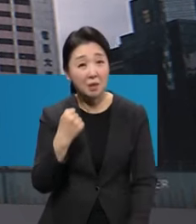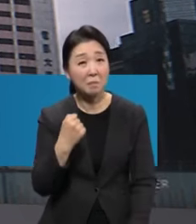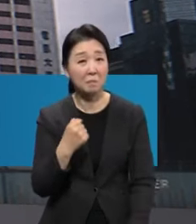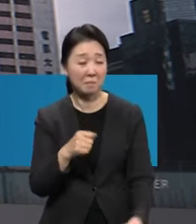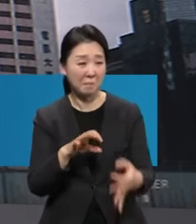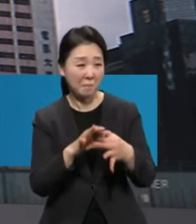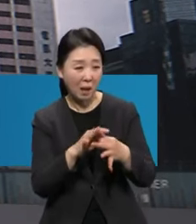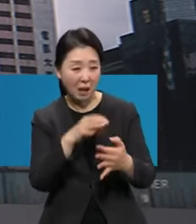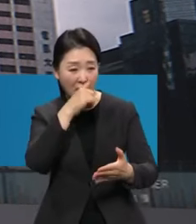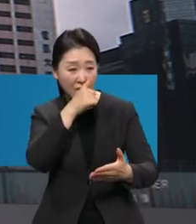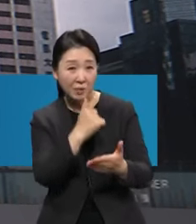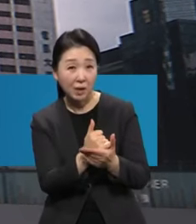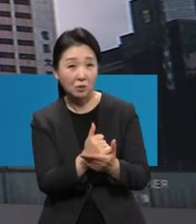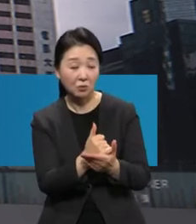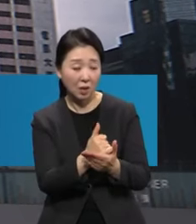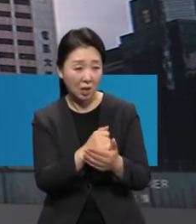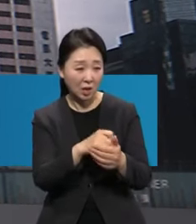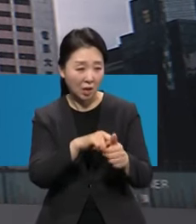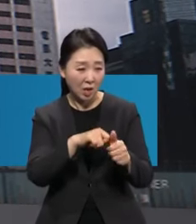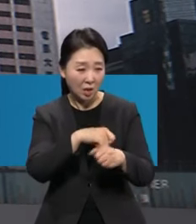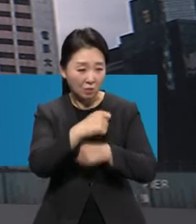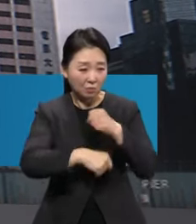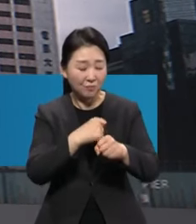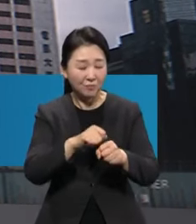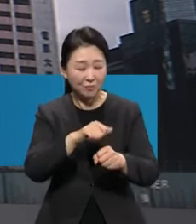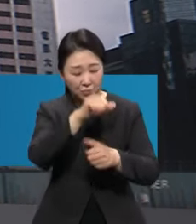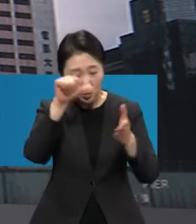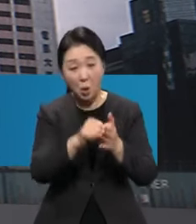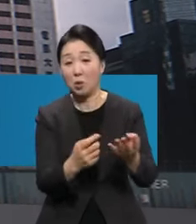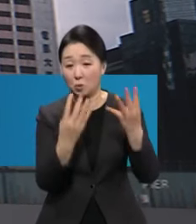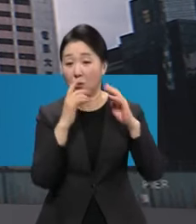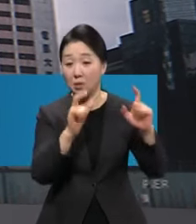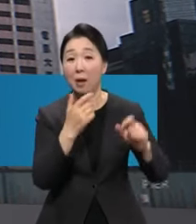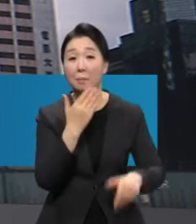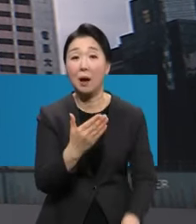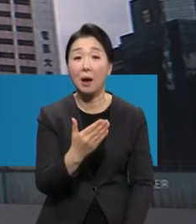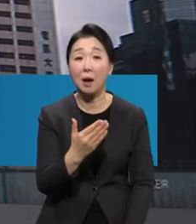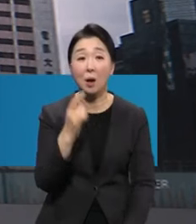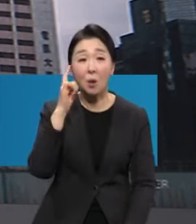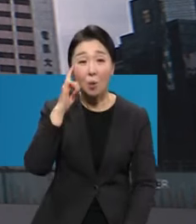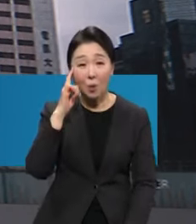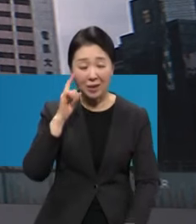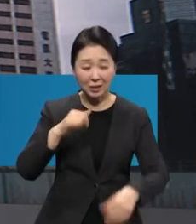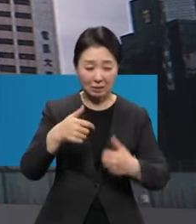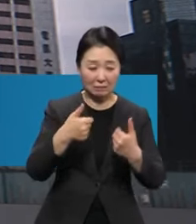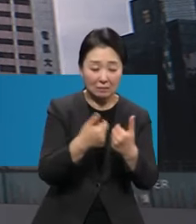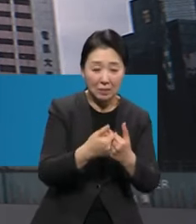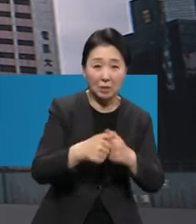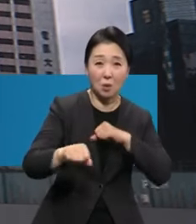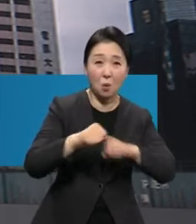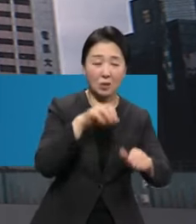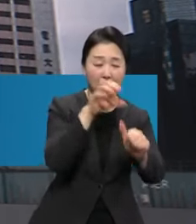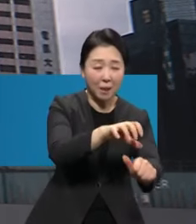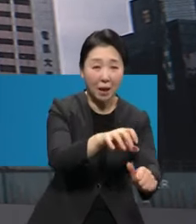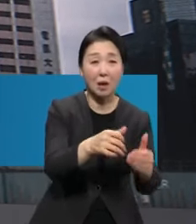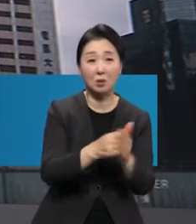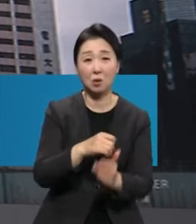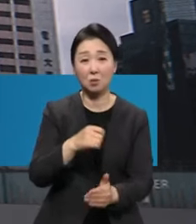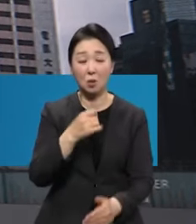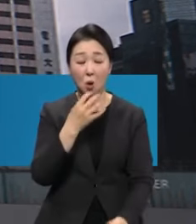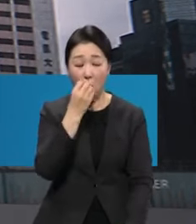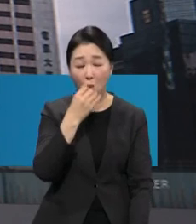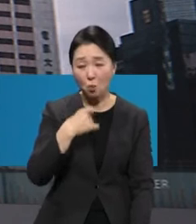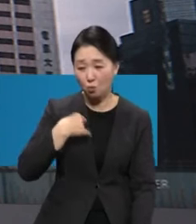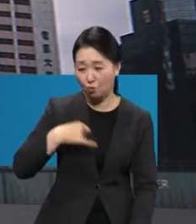내란죄에 종신형 선고할 수가 있는데 반체제 활동이 탄압도 홍콩이 더 중국화 되는 건 아닌지 우려가